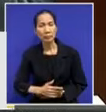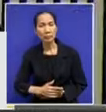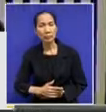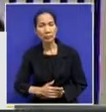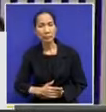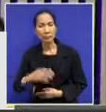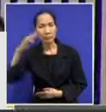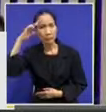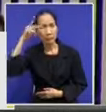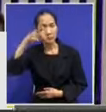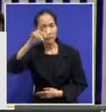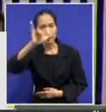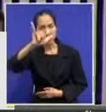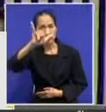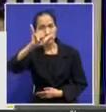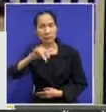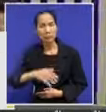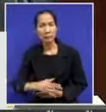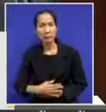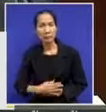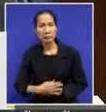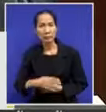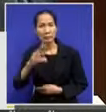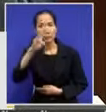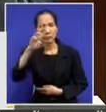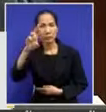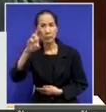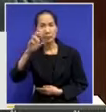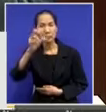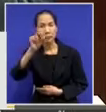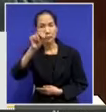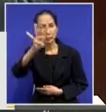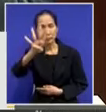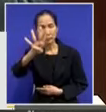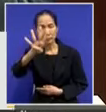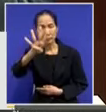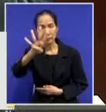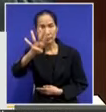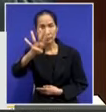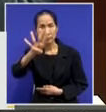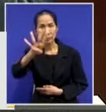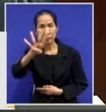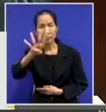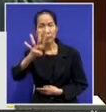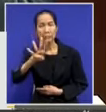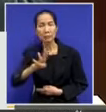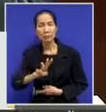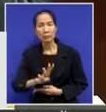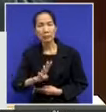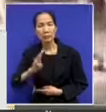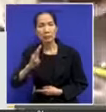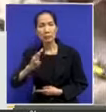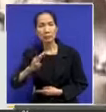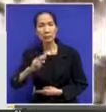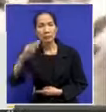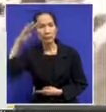พลเอกประยุทธ์จันทร์โอชาครับ 634 ายสุชาติชมกลิ่น พล